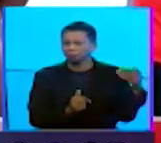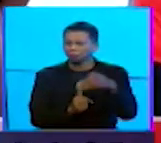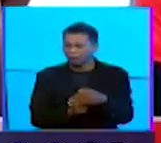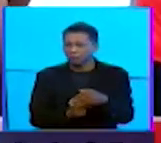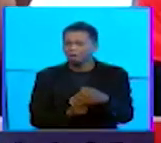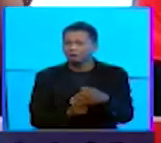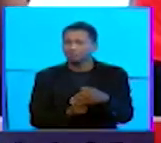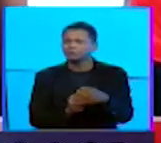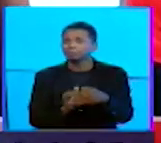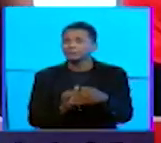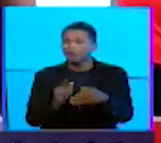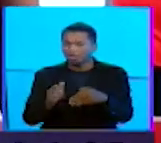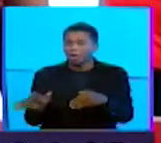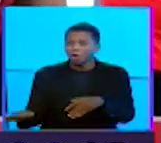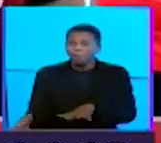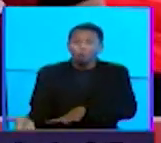sangat